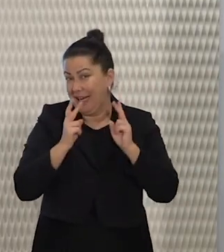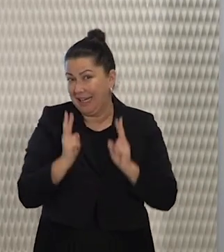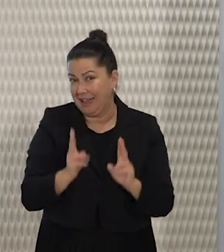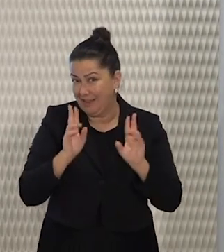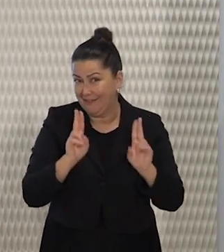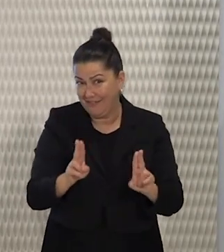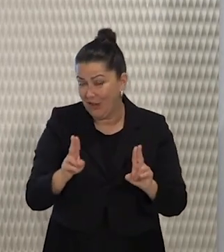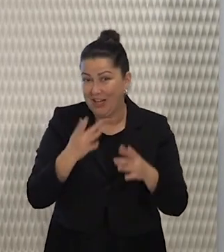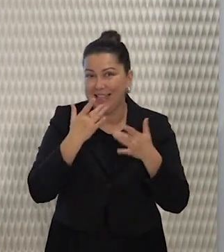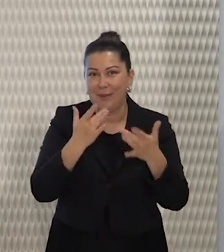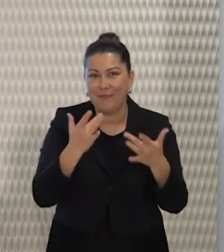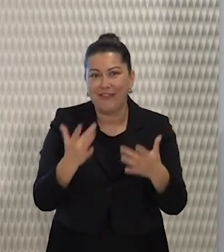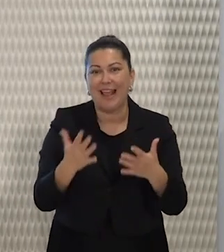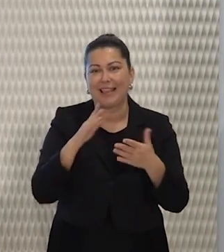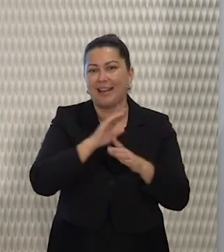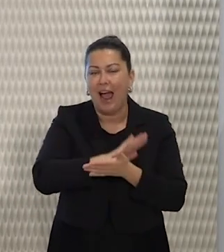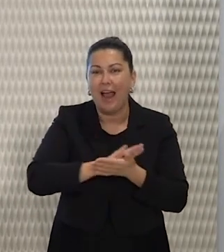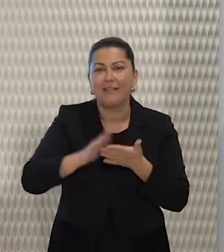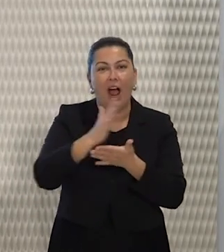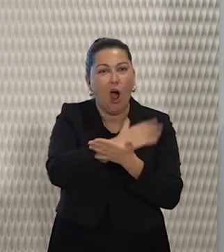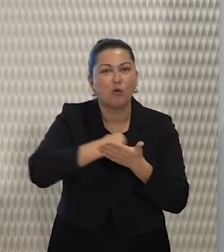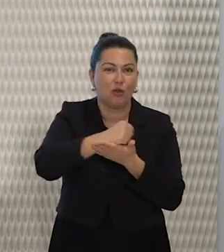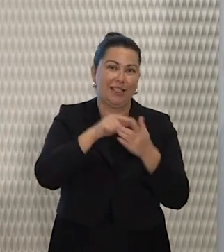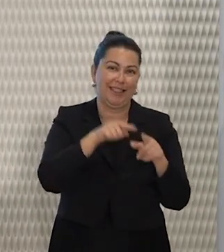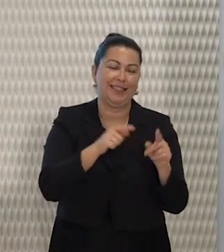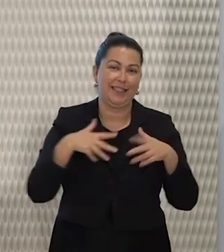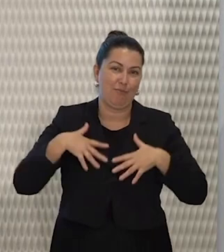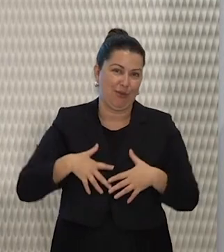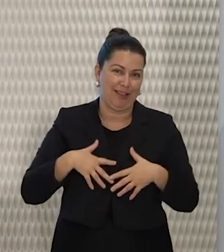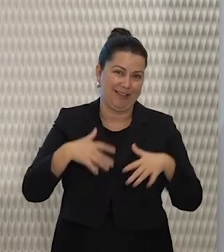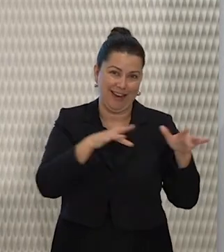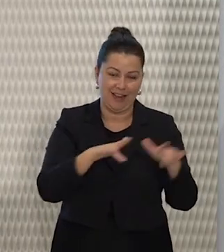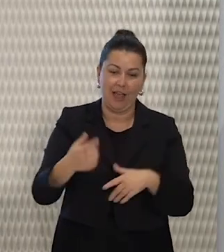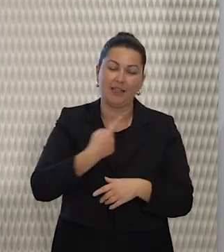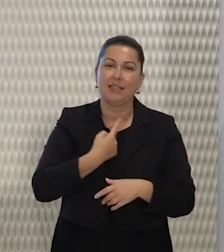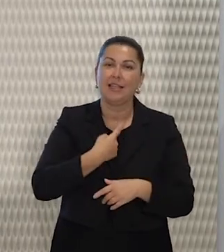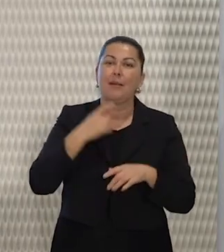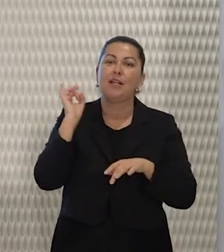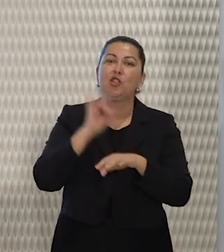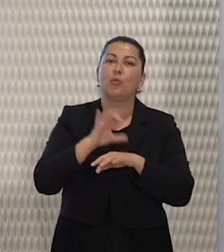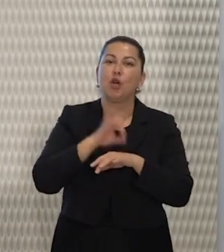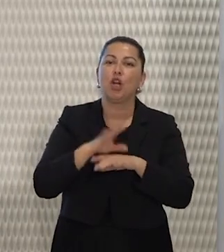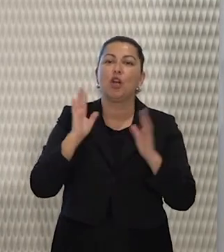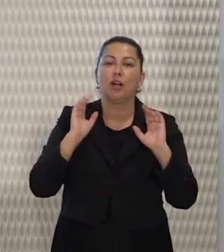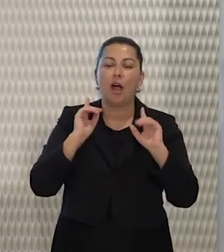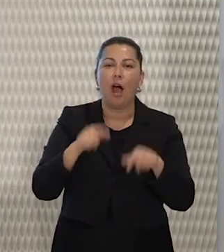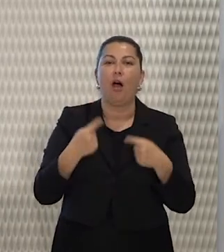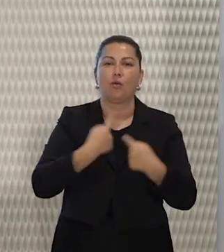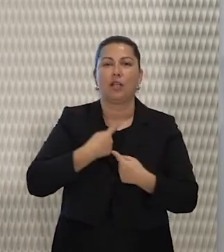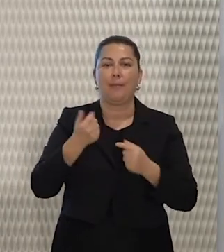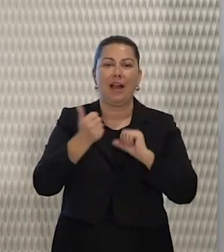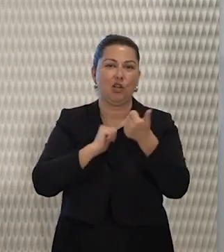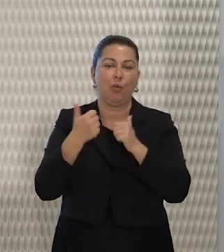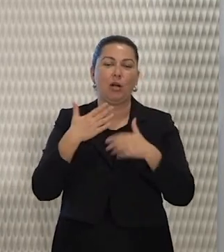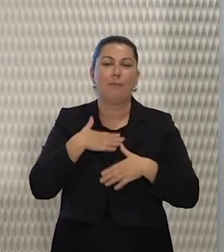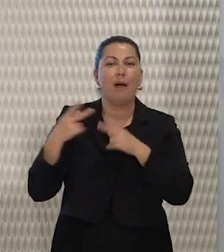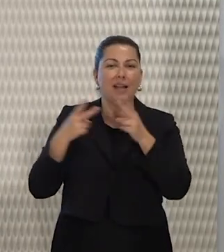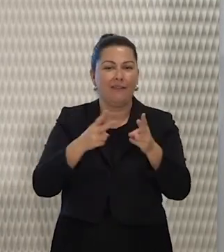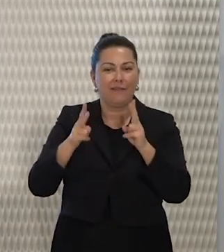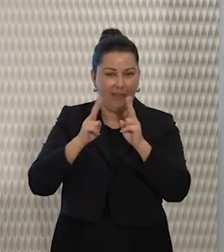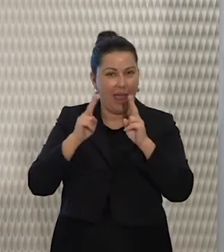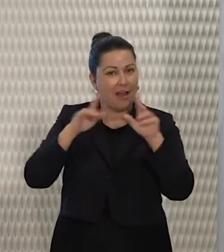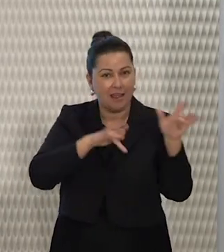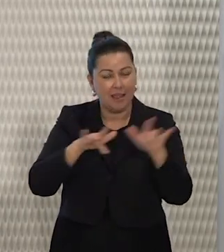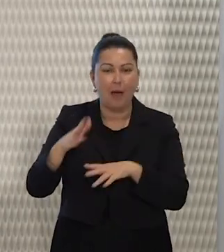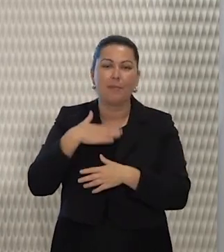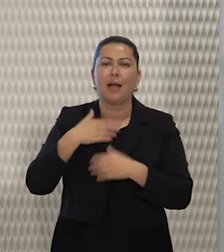den Rat mitgeben, nutzen Sie dieses Potenzial. Ich bin in der glücklichen Lage, dass ich als Sportler meinen Weg so gehen kann, aber ich bin mir sicher, dass ich in